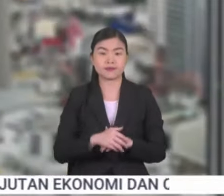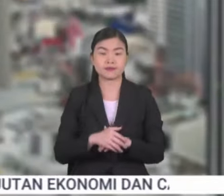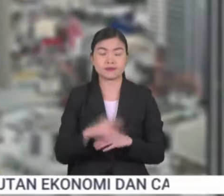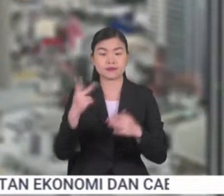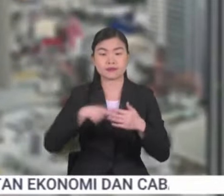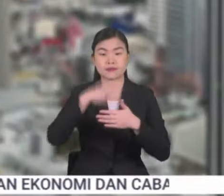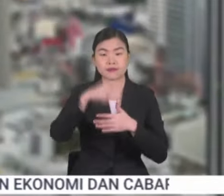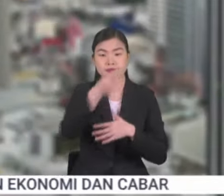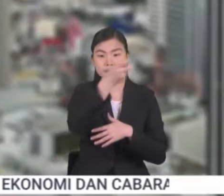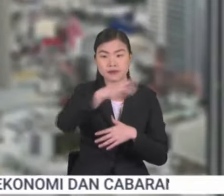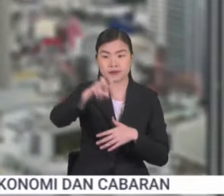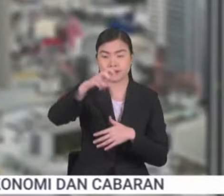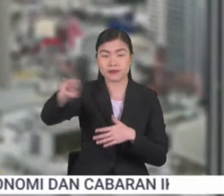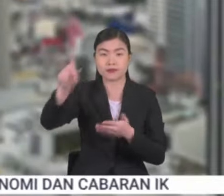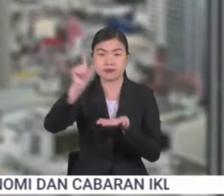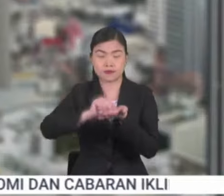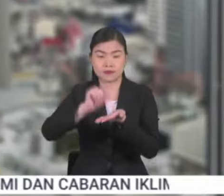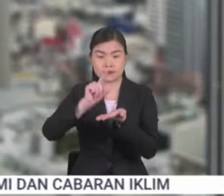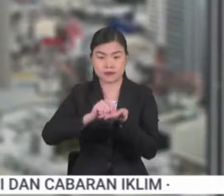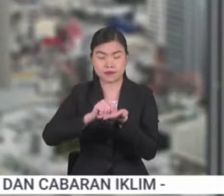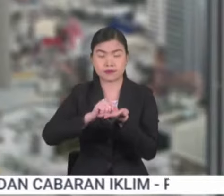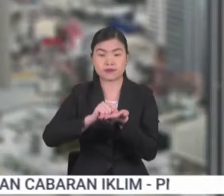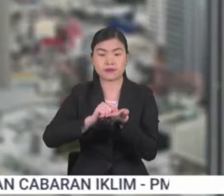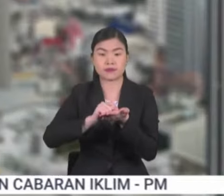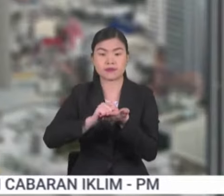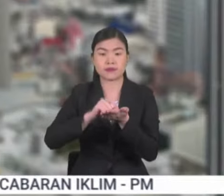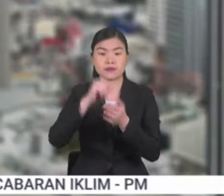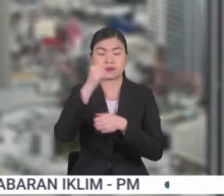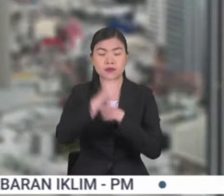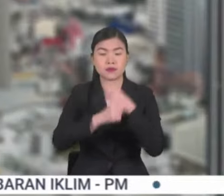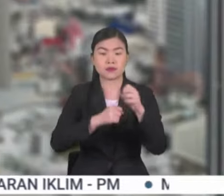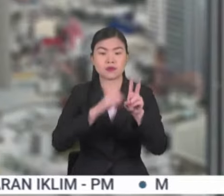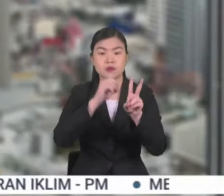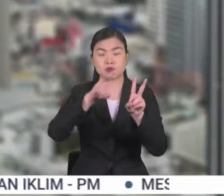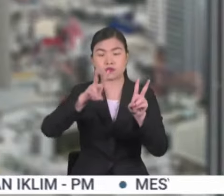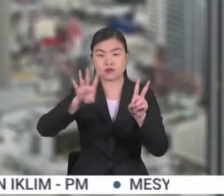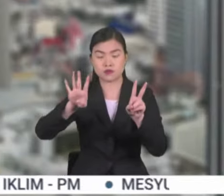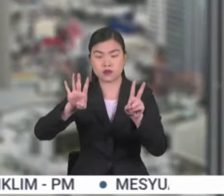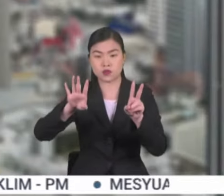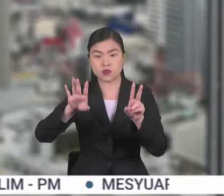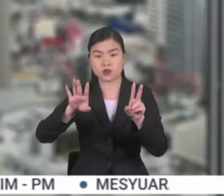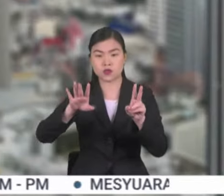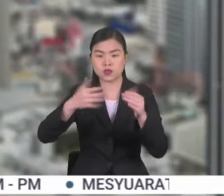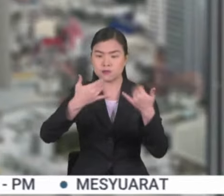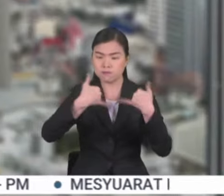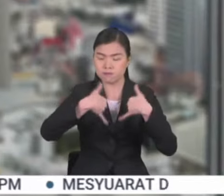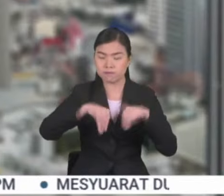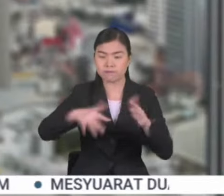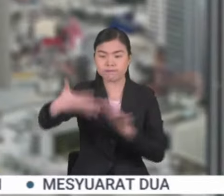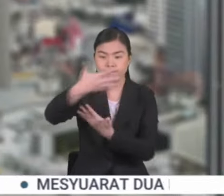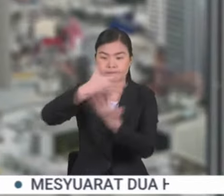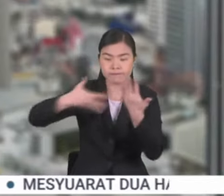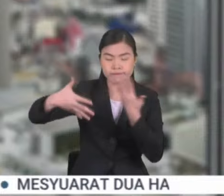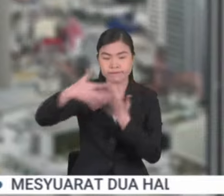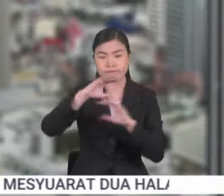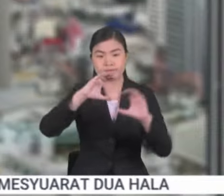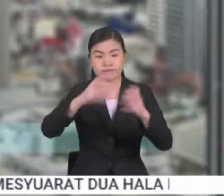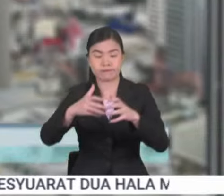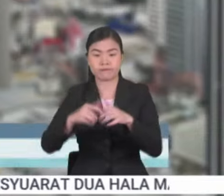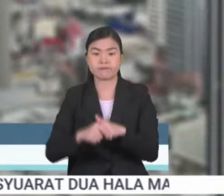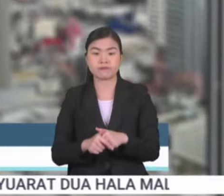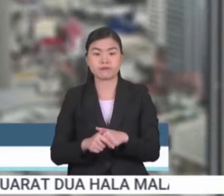Program Jelajah Media Johor 2024 edisi ke-8 terus menyantuni kumpulan sasar. Kali ini, Kelab Media Johor KMJ